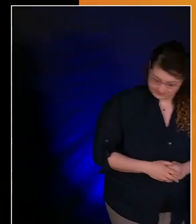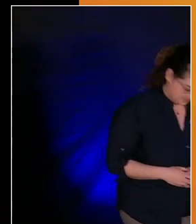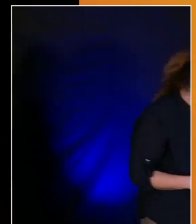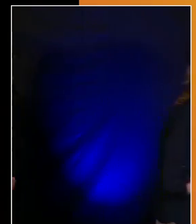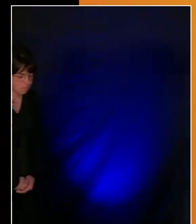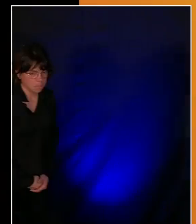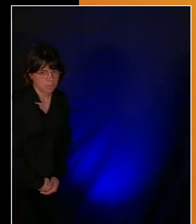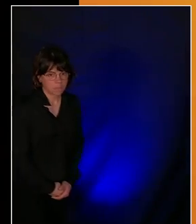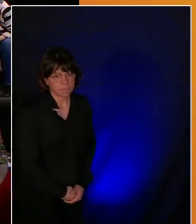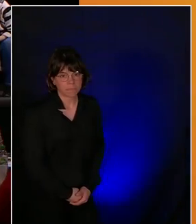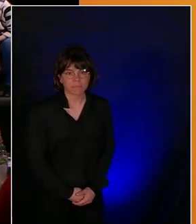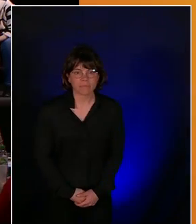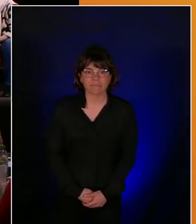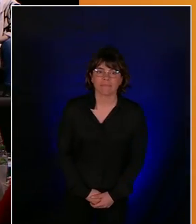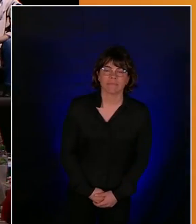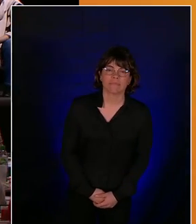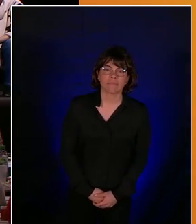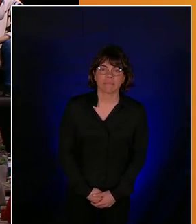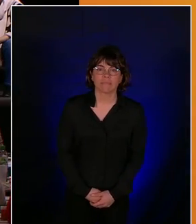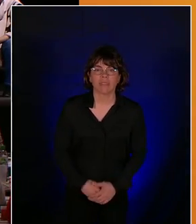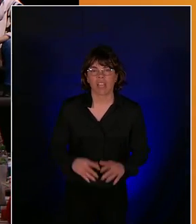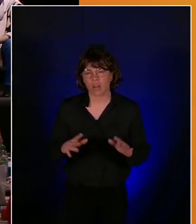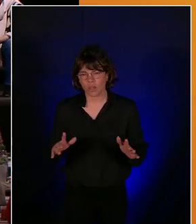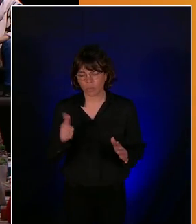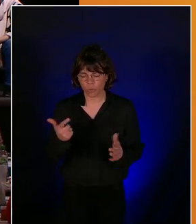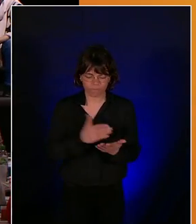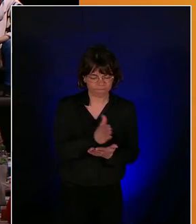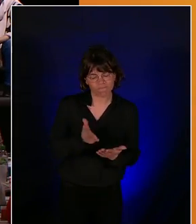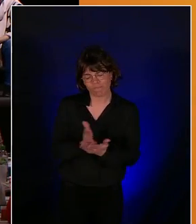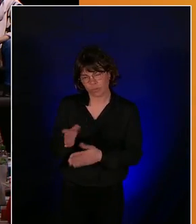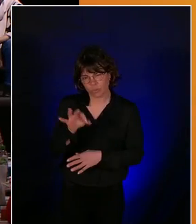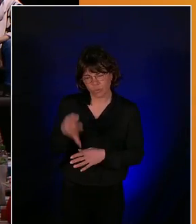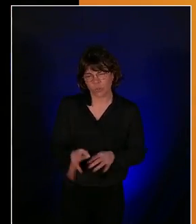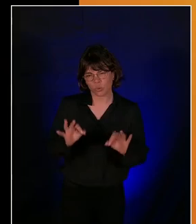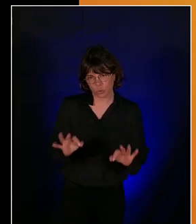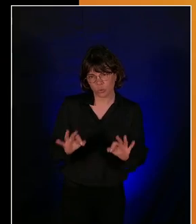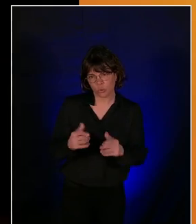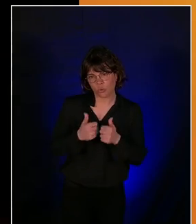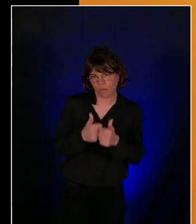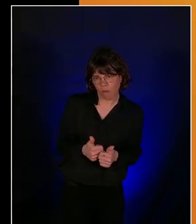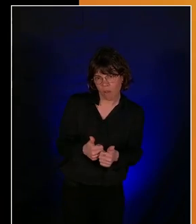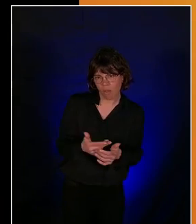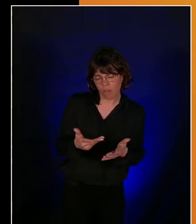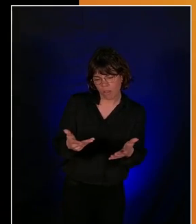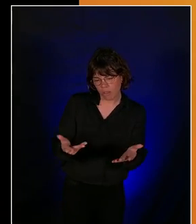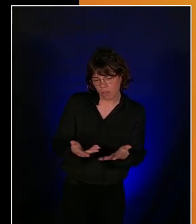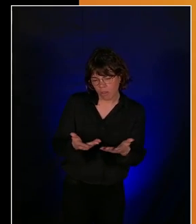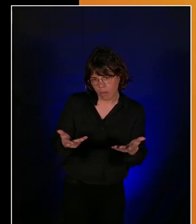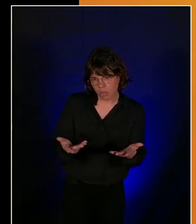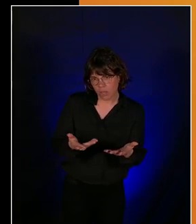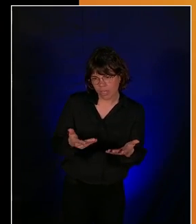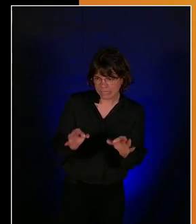ouais vas-y ouais alors il y a il y a deux dimensions parce qu'effectivement selon là où on